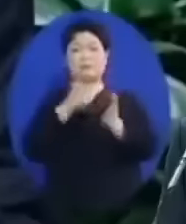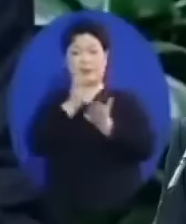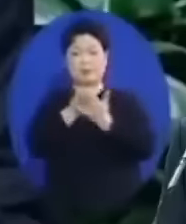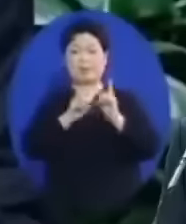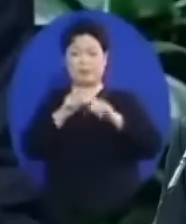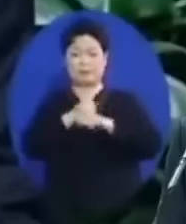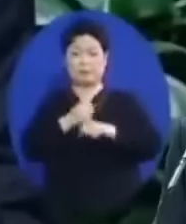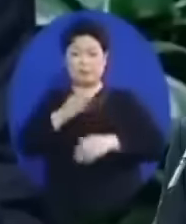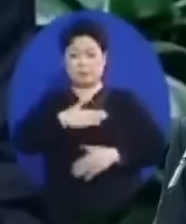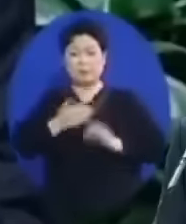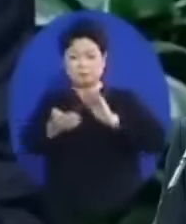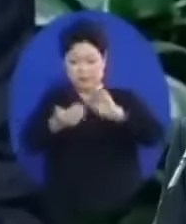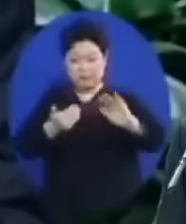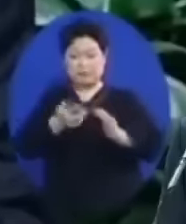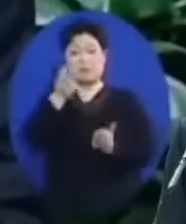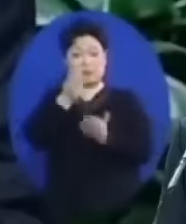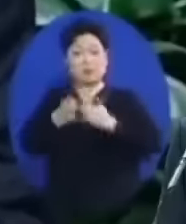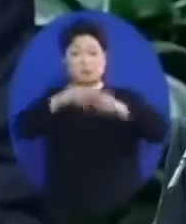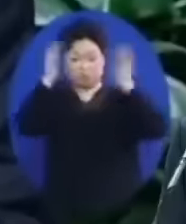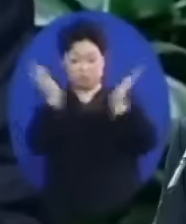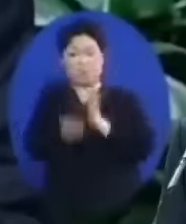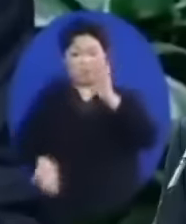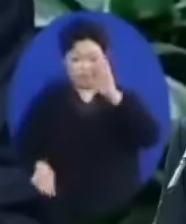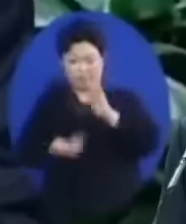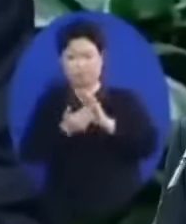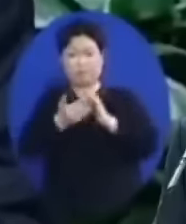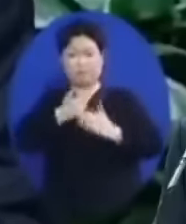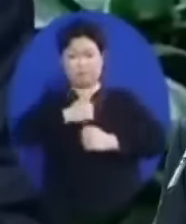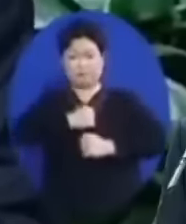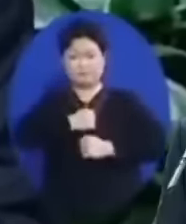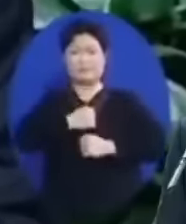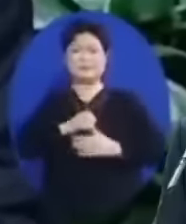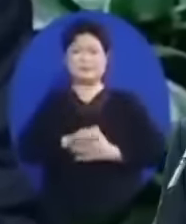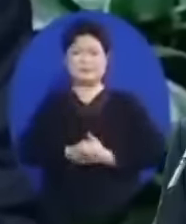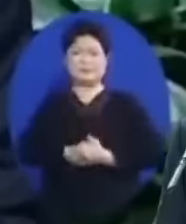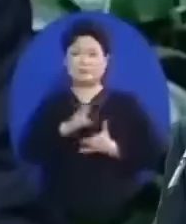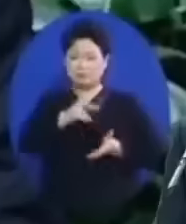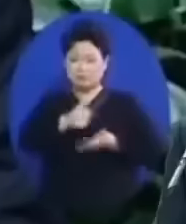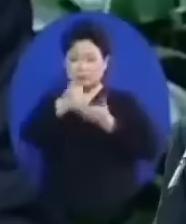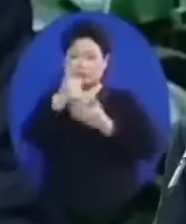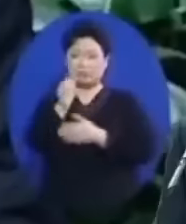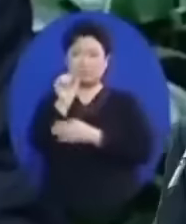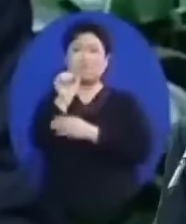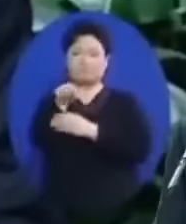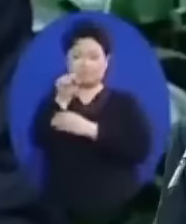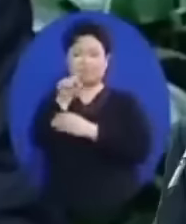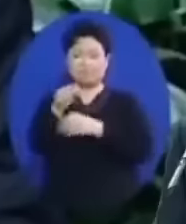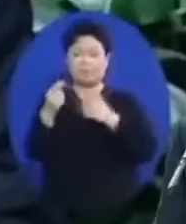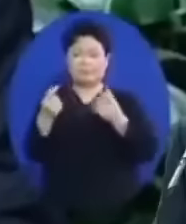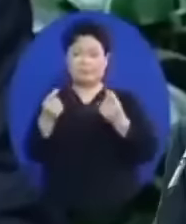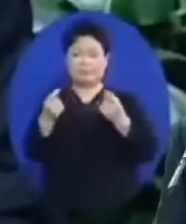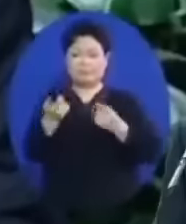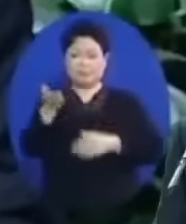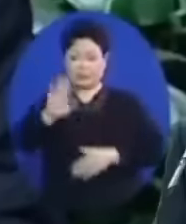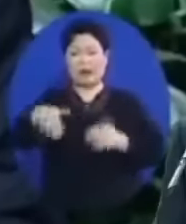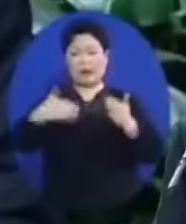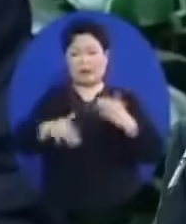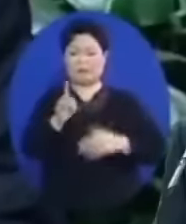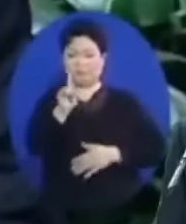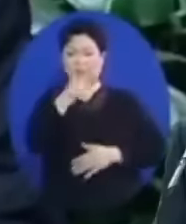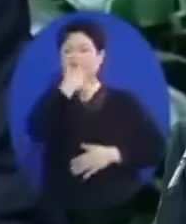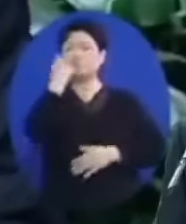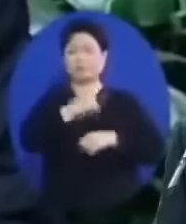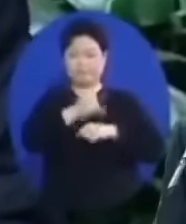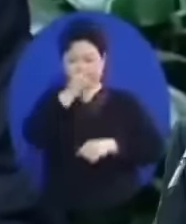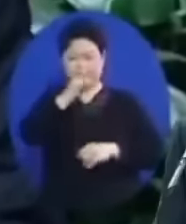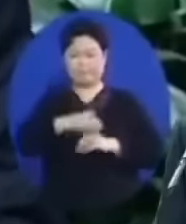그러니까 하는 말이 나는 이미 그 계명들을 다 지켰습니다. 주님이 고개를 끄덕끄덕 하시고 그러나 아직 한 가지 부족한